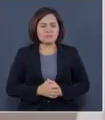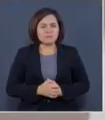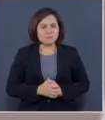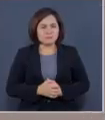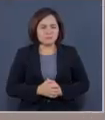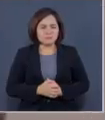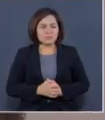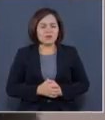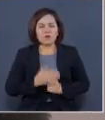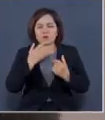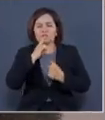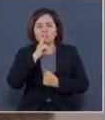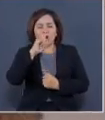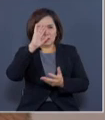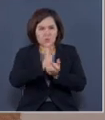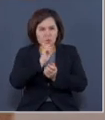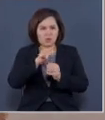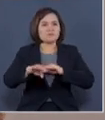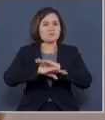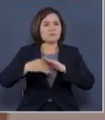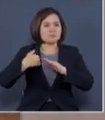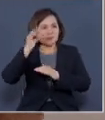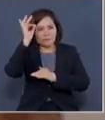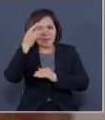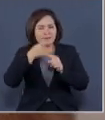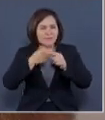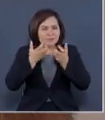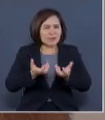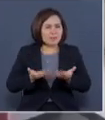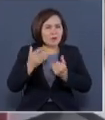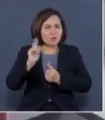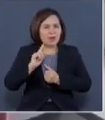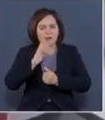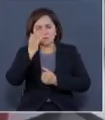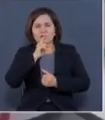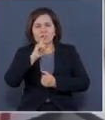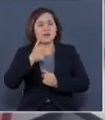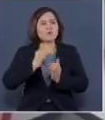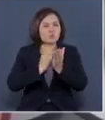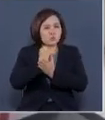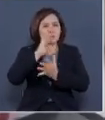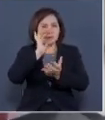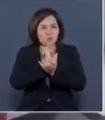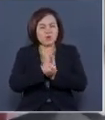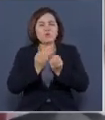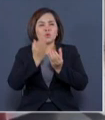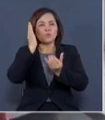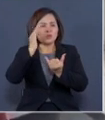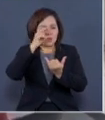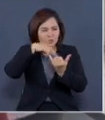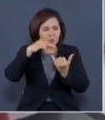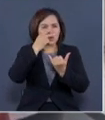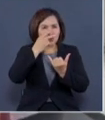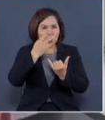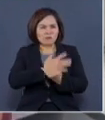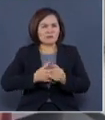นี่ไงทีนี้จะแจ้งความเนี่ยมันต้องมีหลักฐานว่าบาดเจ็บร้ายแรงแค่ไหนจะได้ตั้งข้อหาถูกนะคะตำรวจก็เลยส่งตัวนายนิพนธ์ไปดู